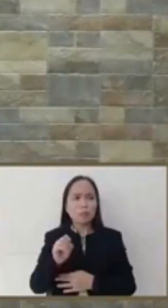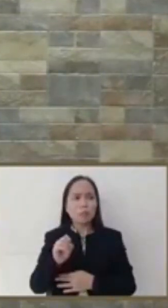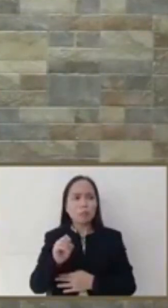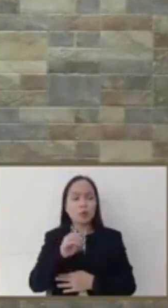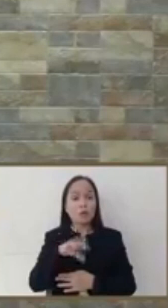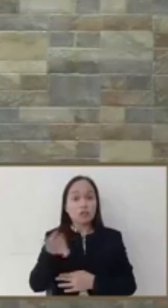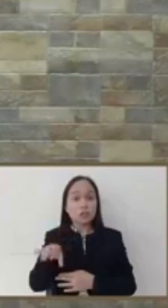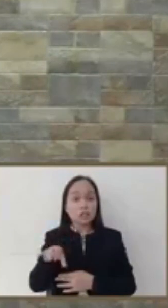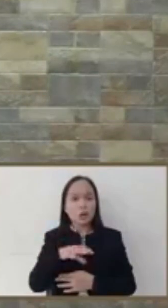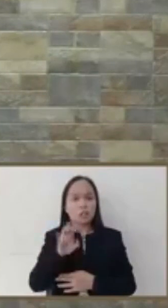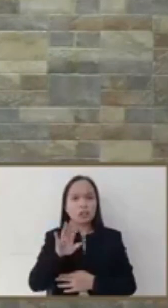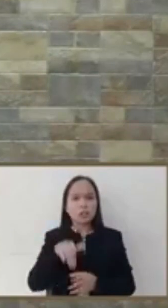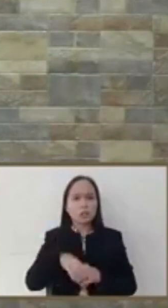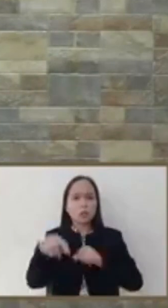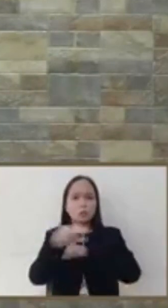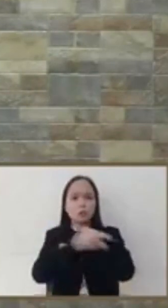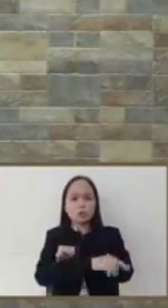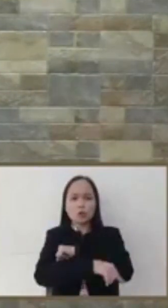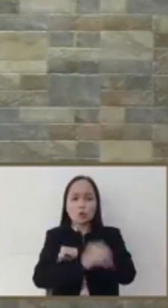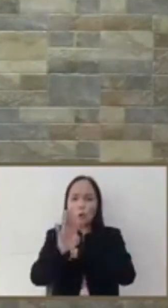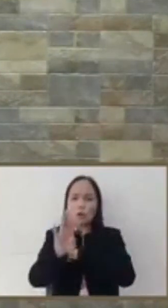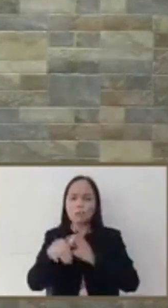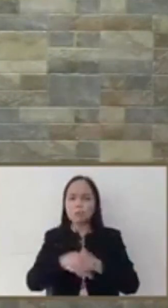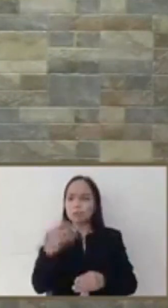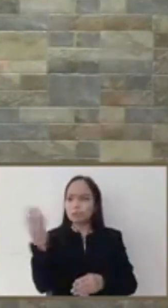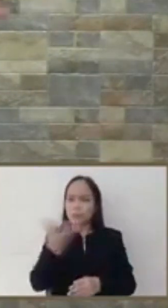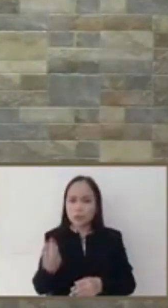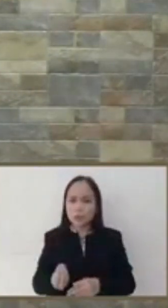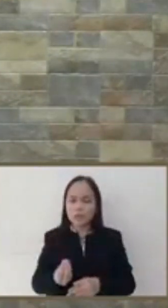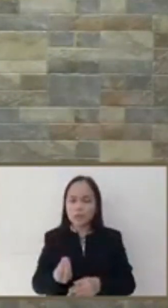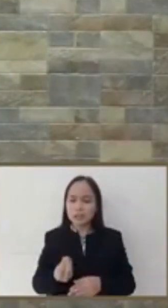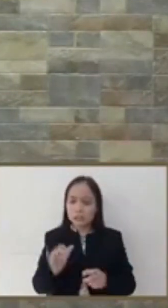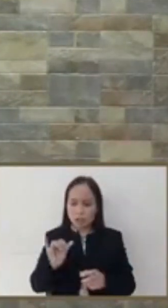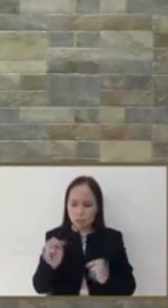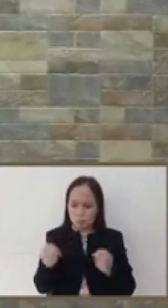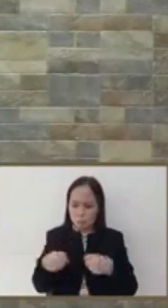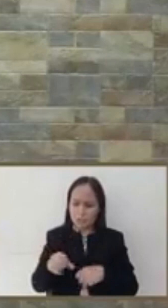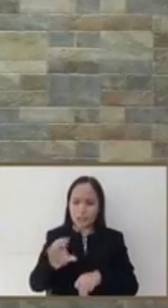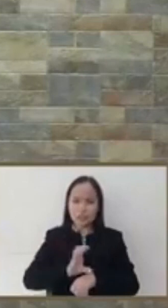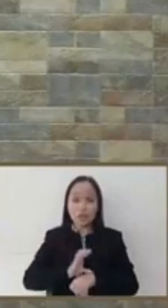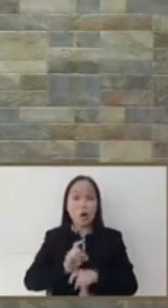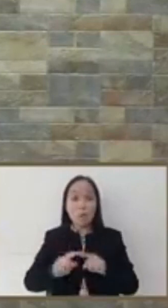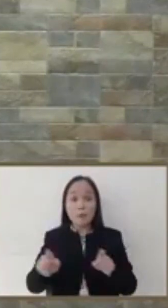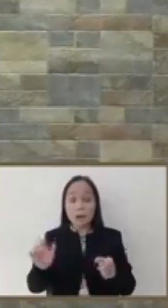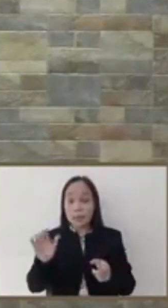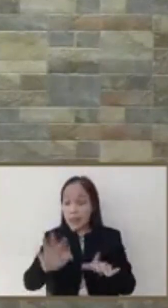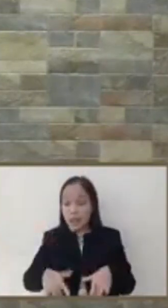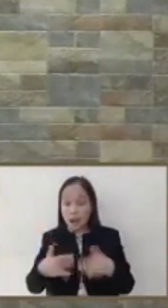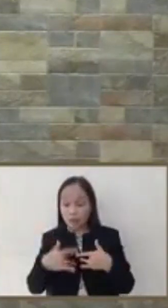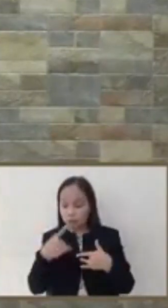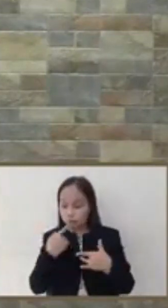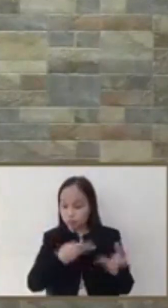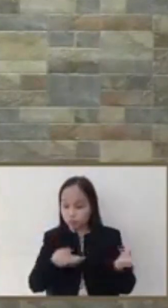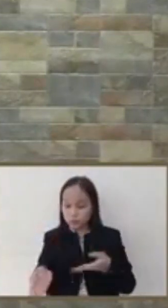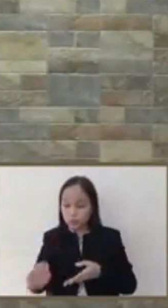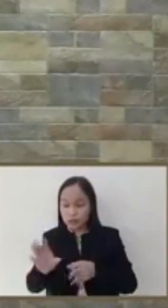sa Quezon, doon ngayon sa Batangas, mga kapatid, sasabihin man natin, maliliit na simbahan na ito. But listen, ang buhay na nababago po doon, mga